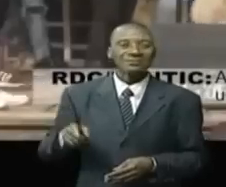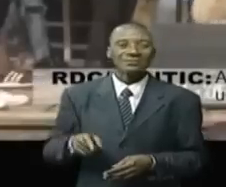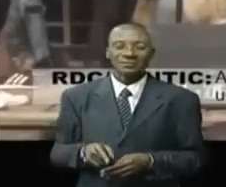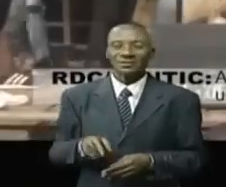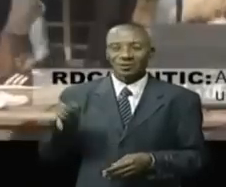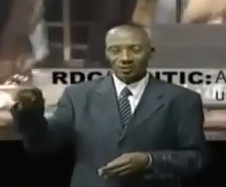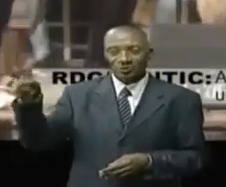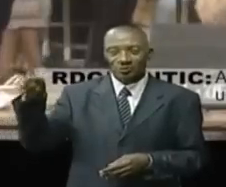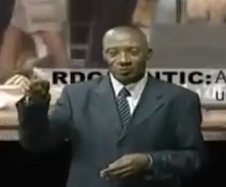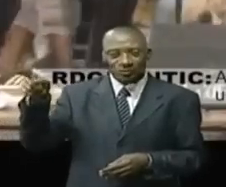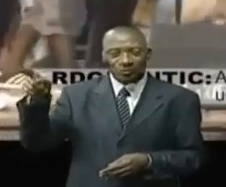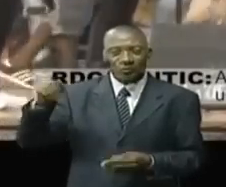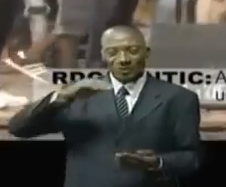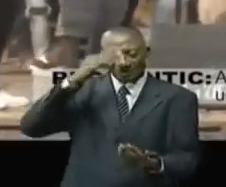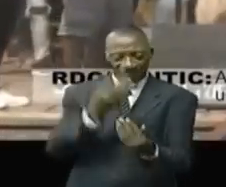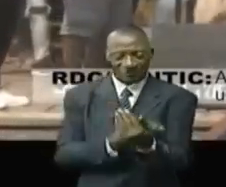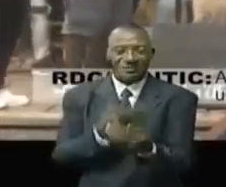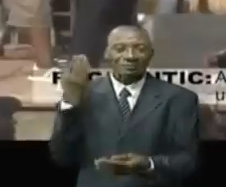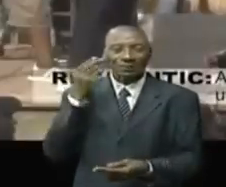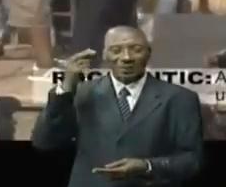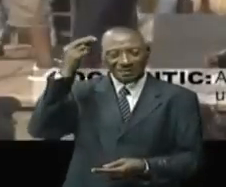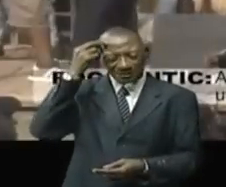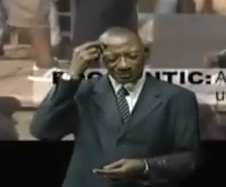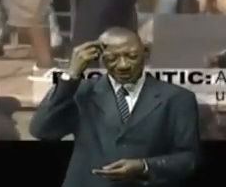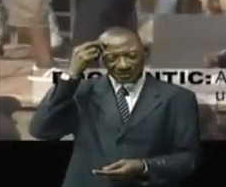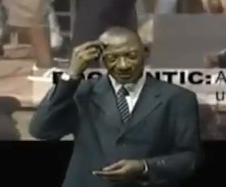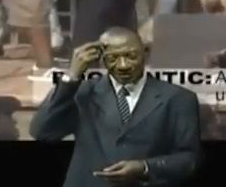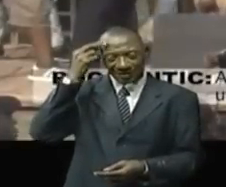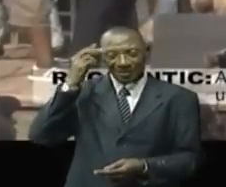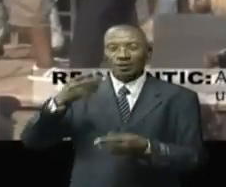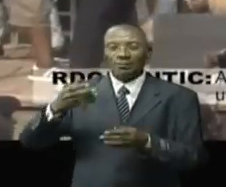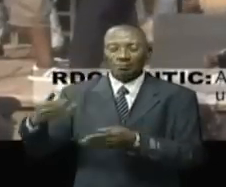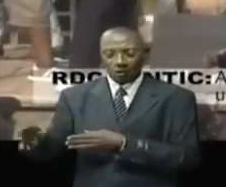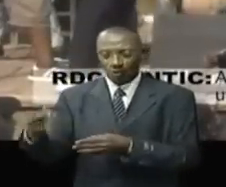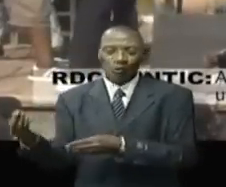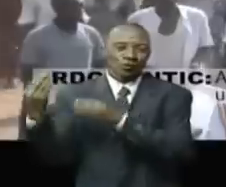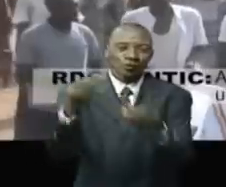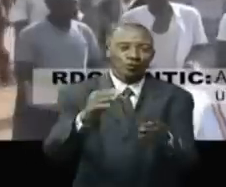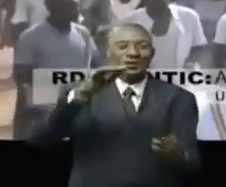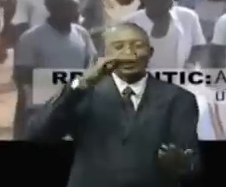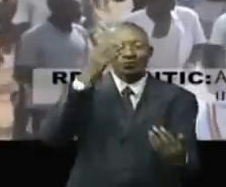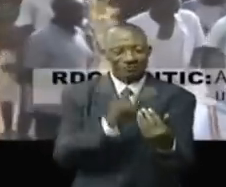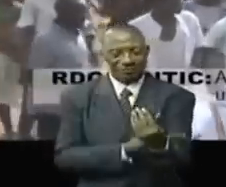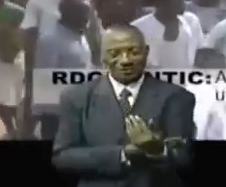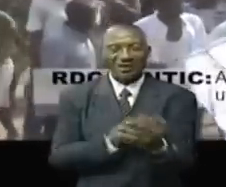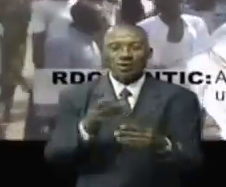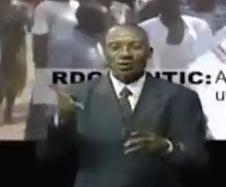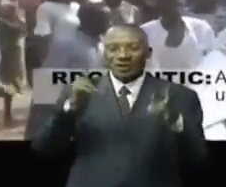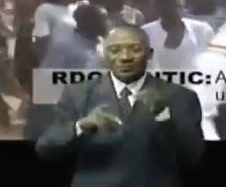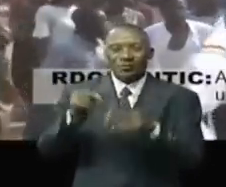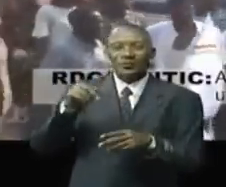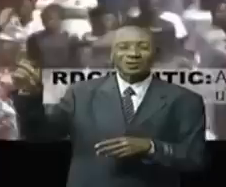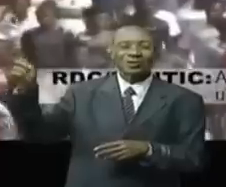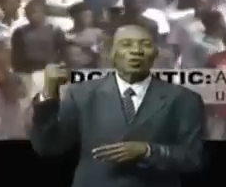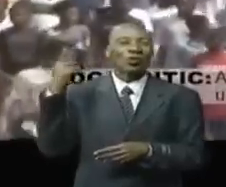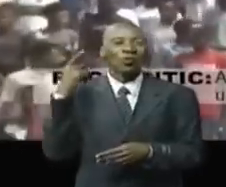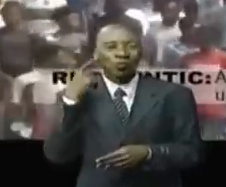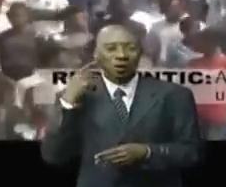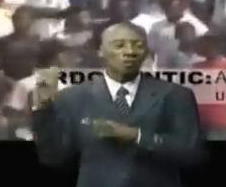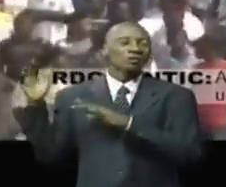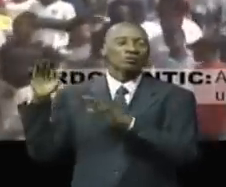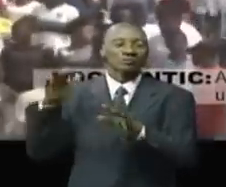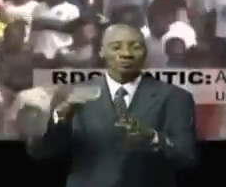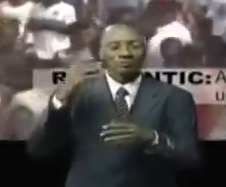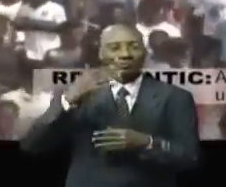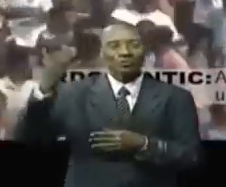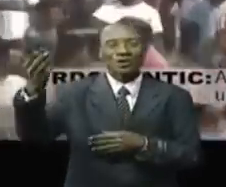à Kibasa Maliba les fils. Dans la foulée, la présence des militants de l'IDPS Kibasa s'est fait grandement remarquable. Ces derniers sont